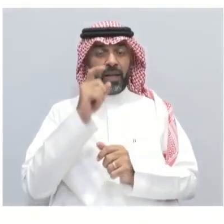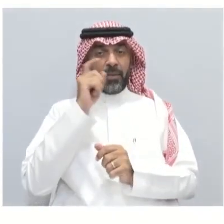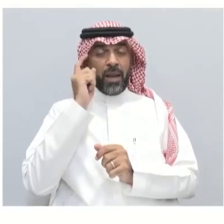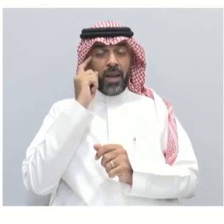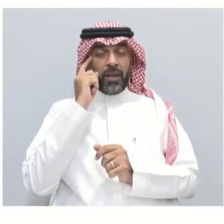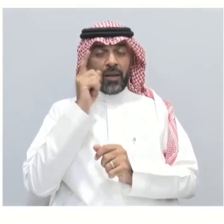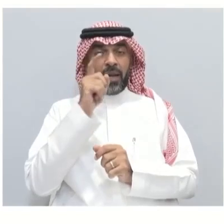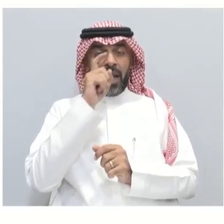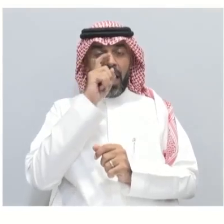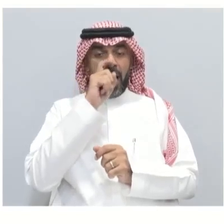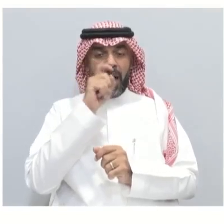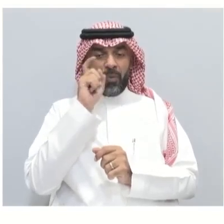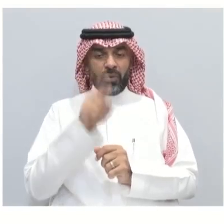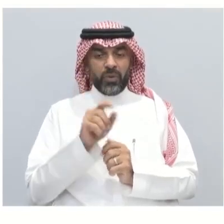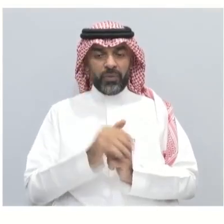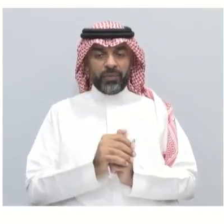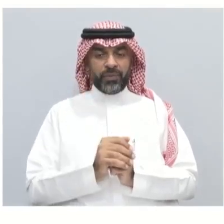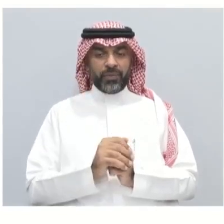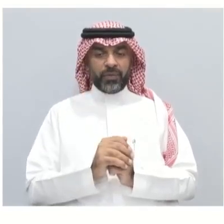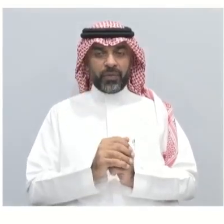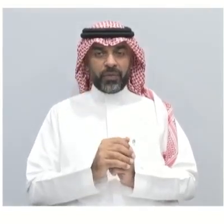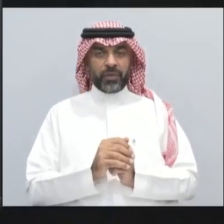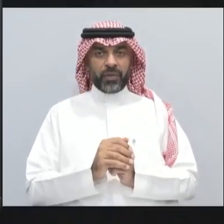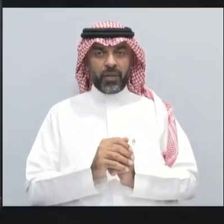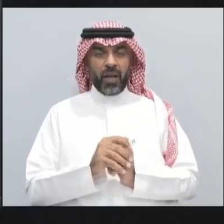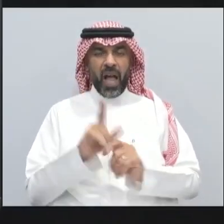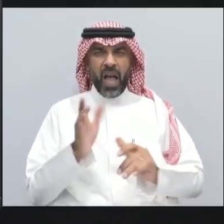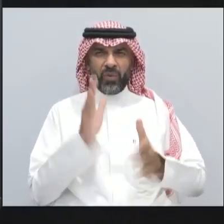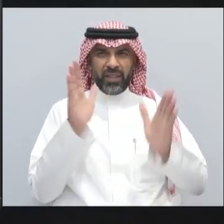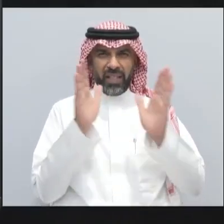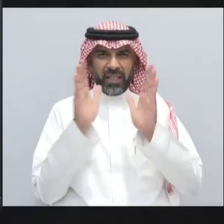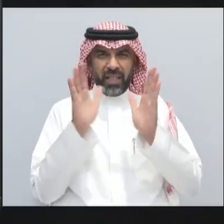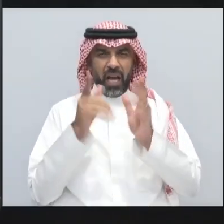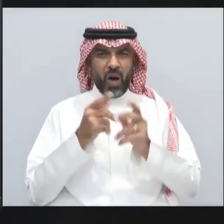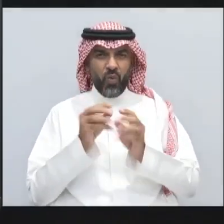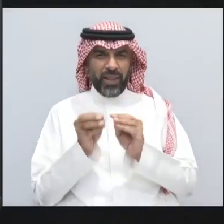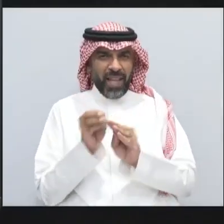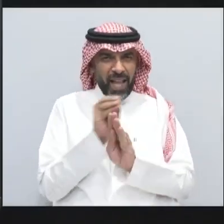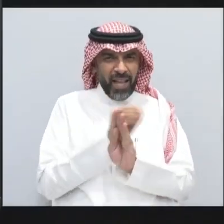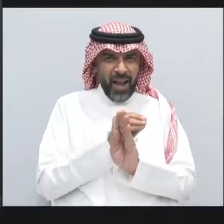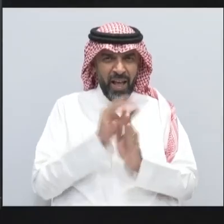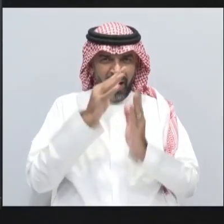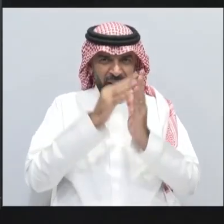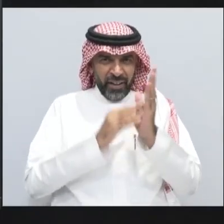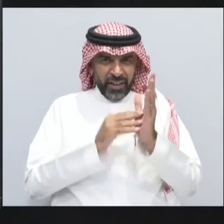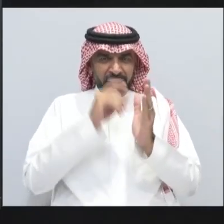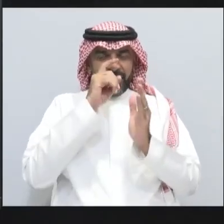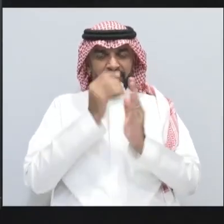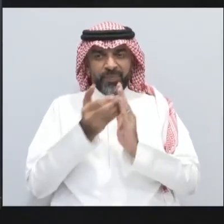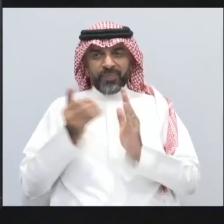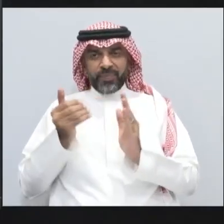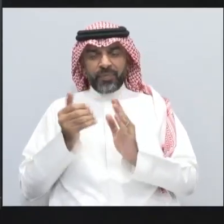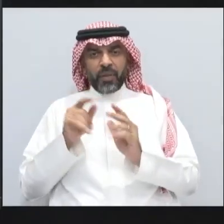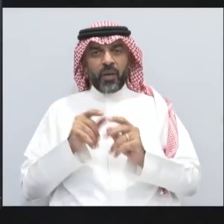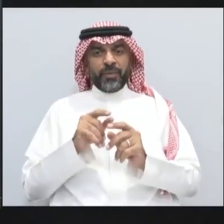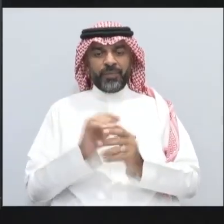عمليه تحديد او عفوا لا اي عمليه تنسيقيه او تحريريه او تعديلي على النص لابد ان يسبقها عمليه